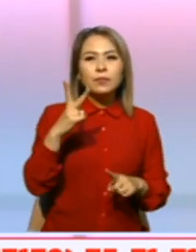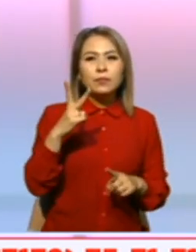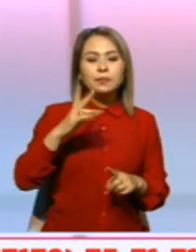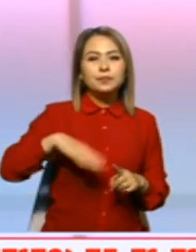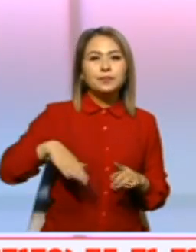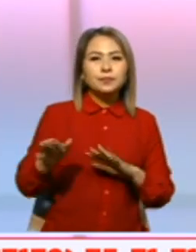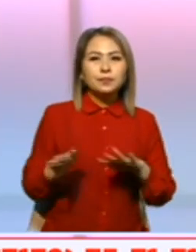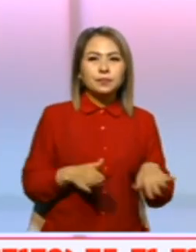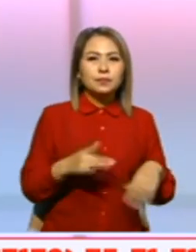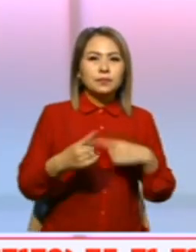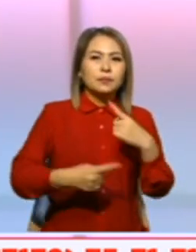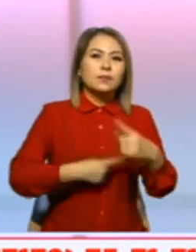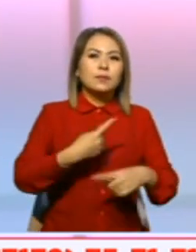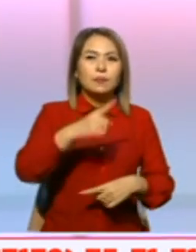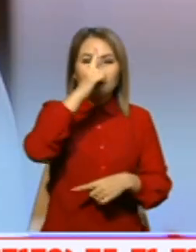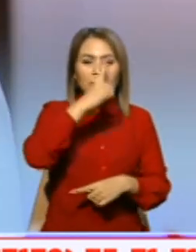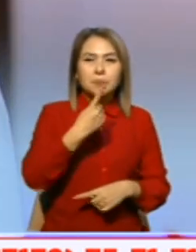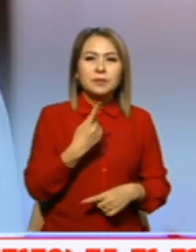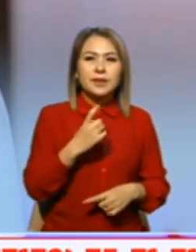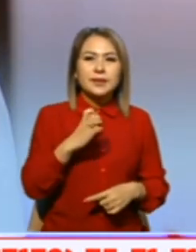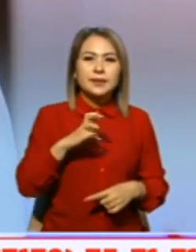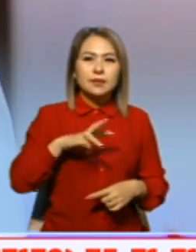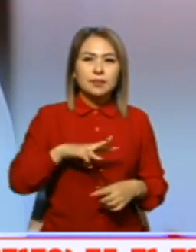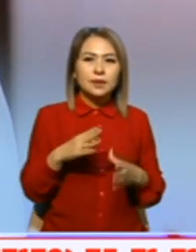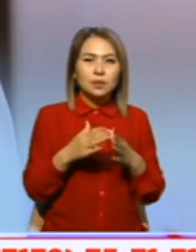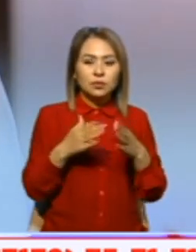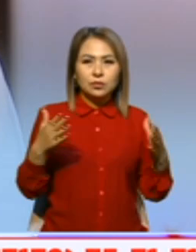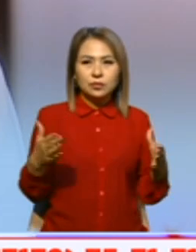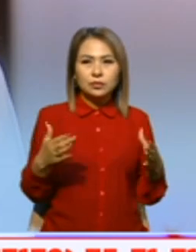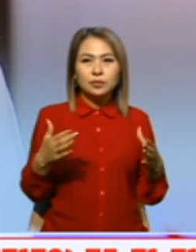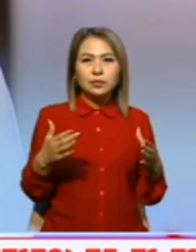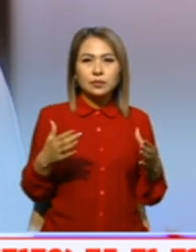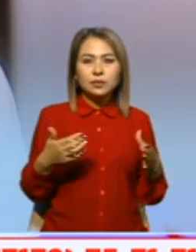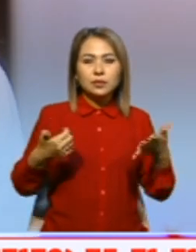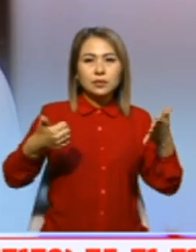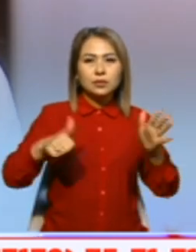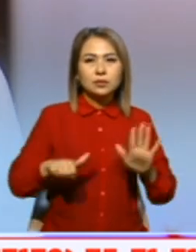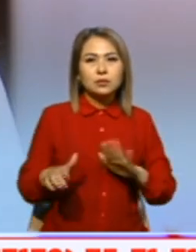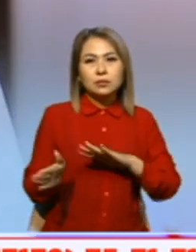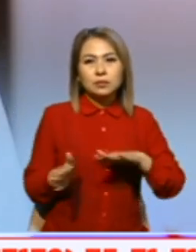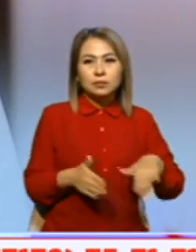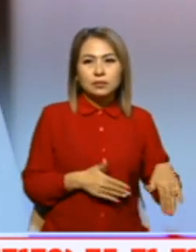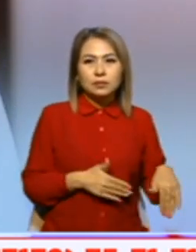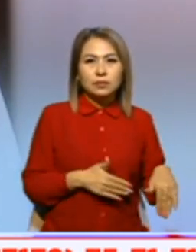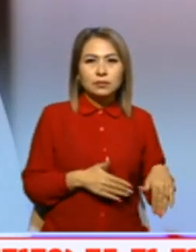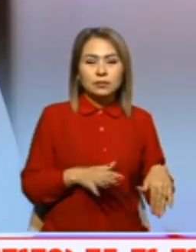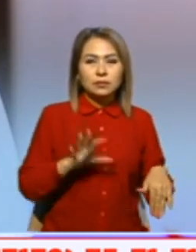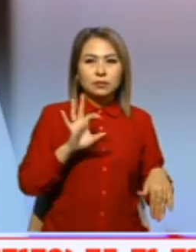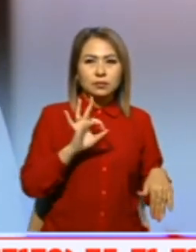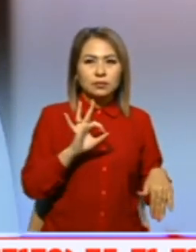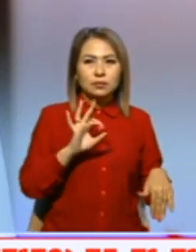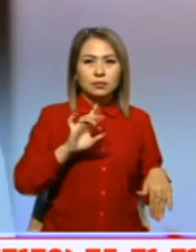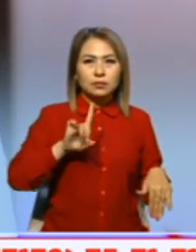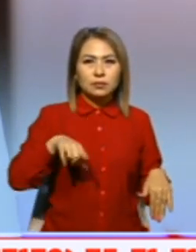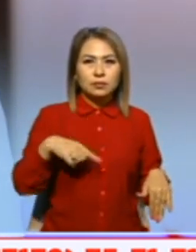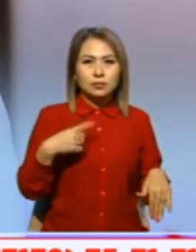сосын келесі айларда 1 сантиметрден өсе өтіратты бас сүйегі. 6 айдан кейін уже